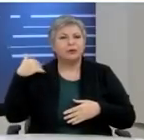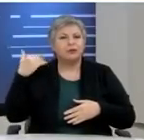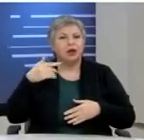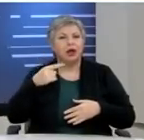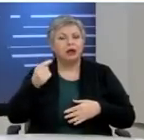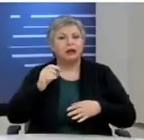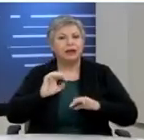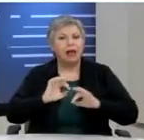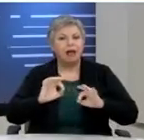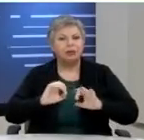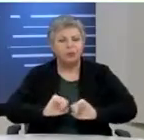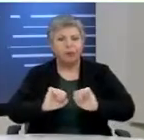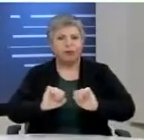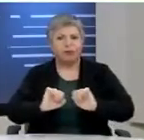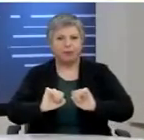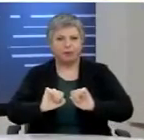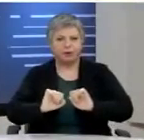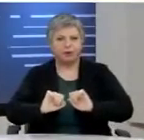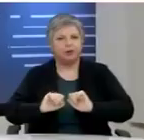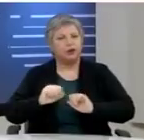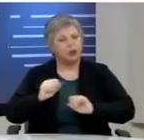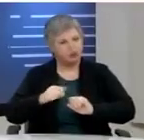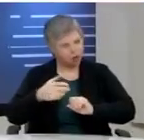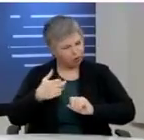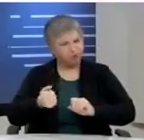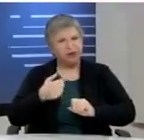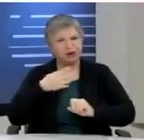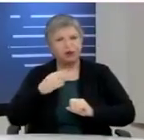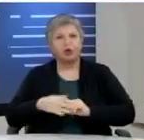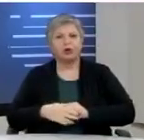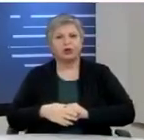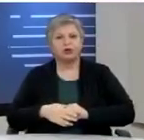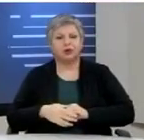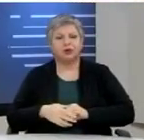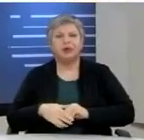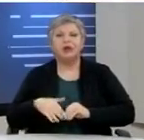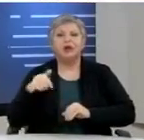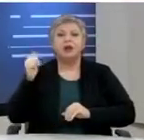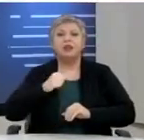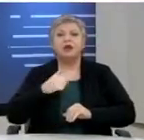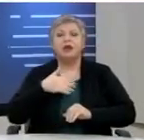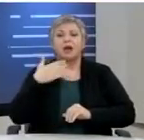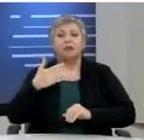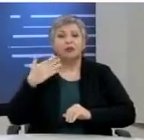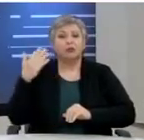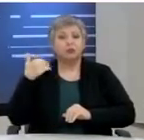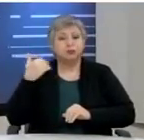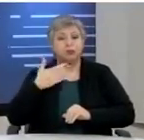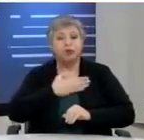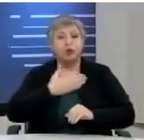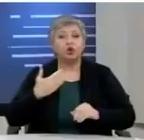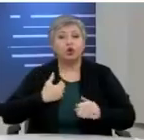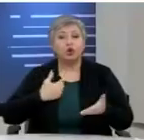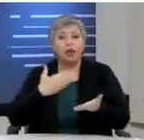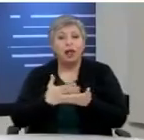τυχαία. Η διάλυση της ενιαίας Γιουγκοσλαβίας αποτέλεσε τη θριαλίδα μιας σκληρής περίοδου ανάδυσης